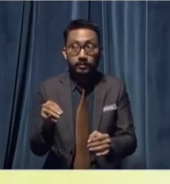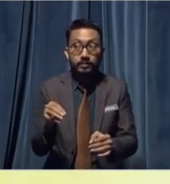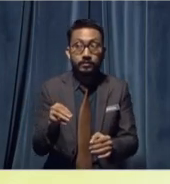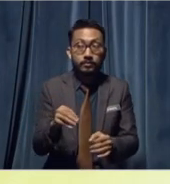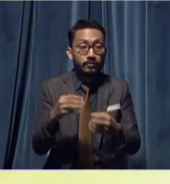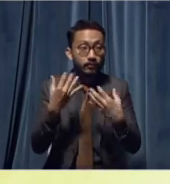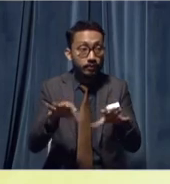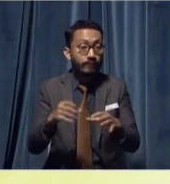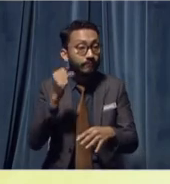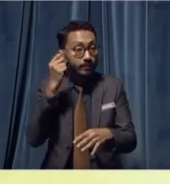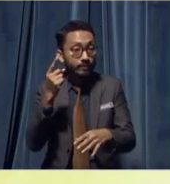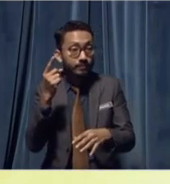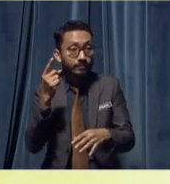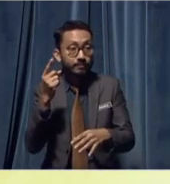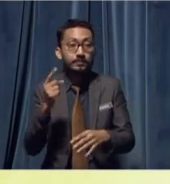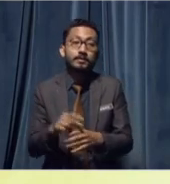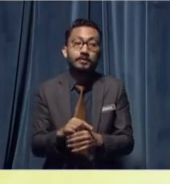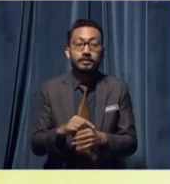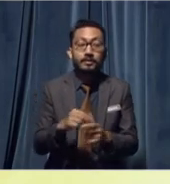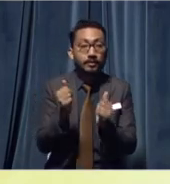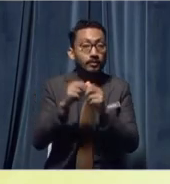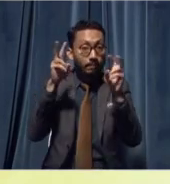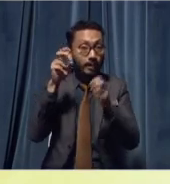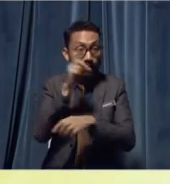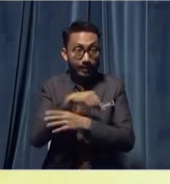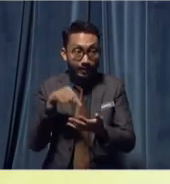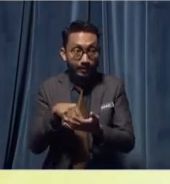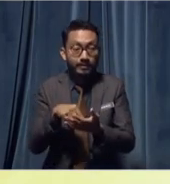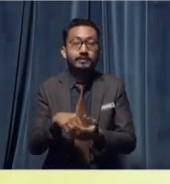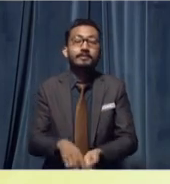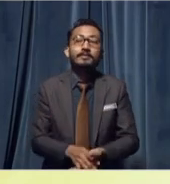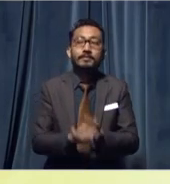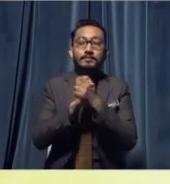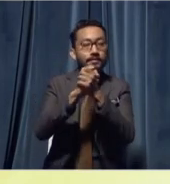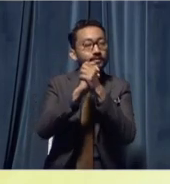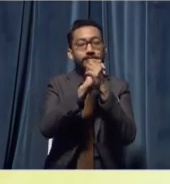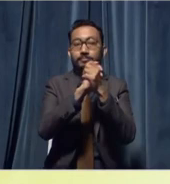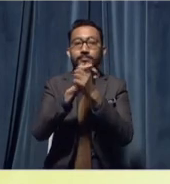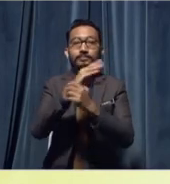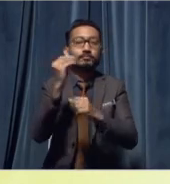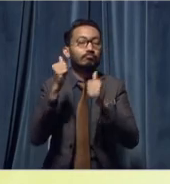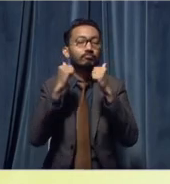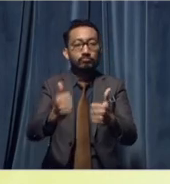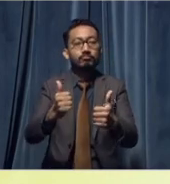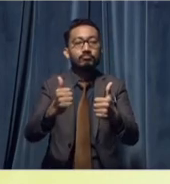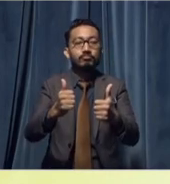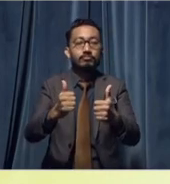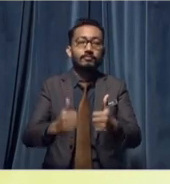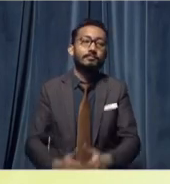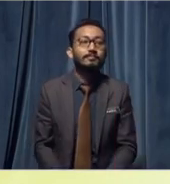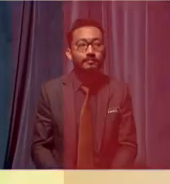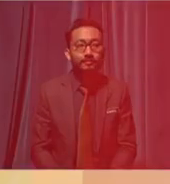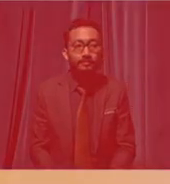murid-murid sudah faham dengan jelas topik pada hari ini. Tahniah dan syabas cikgu